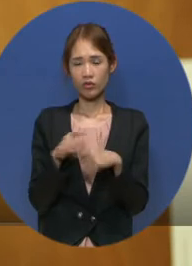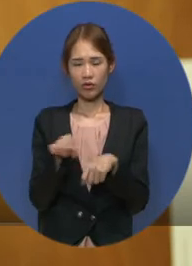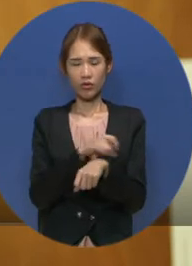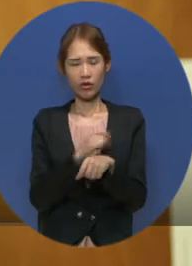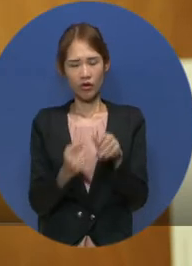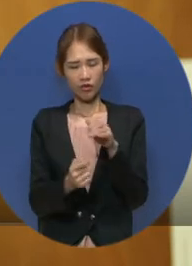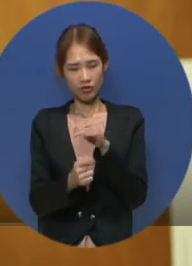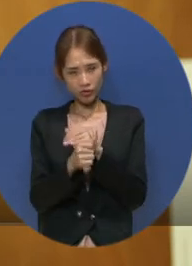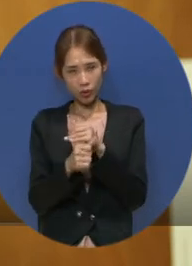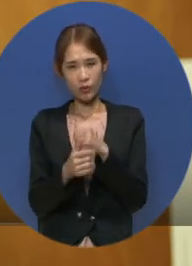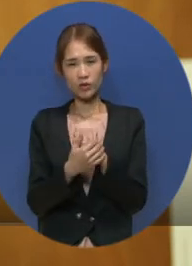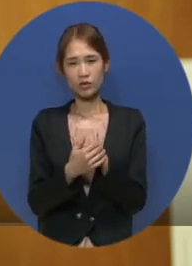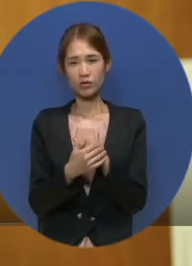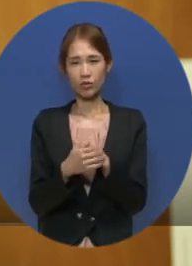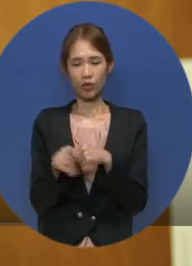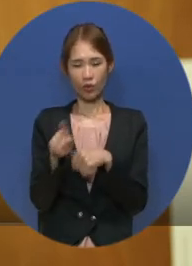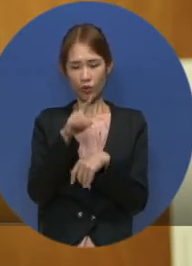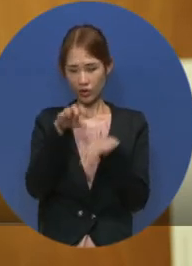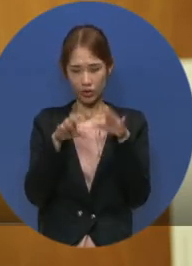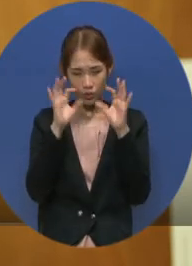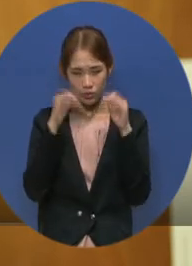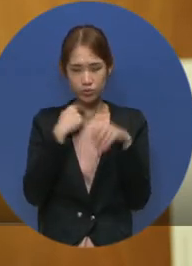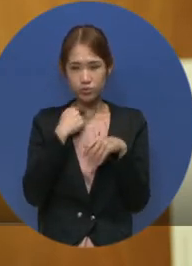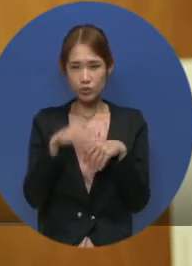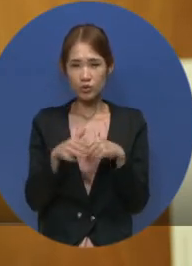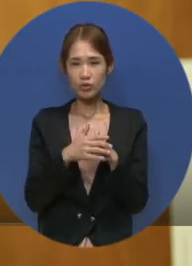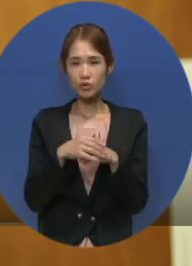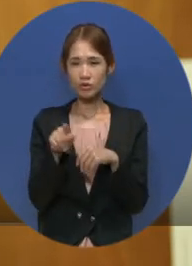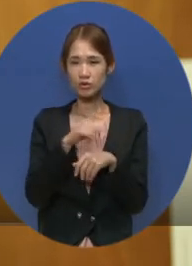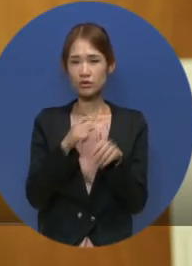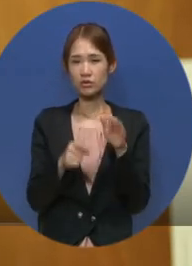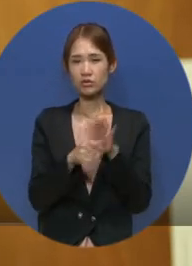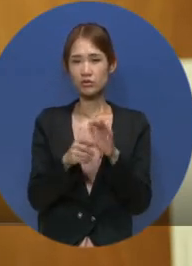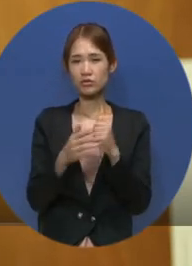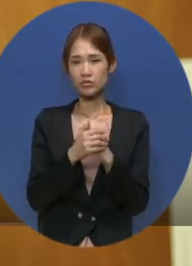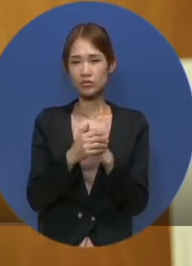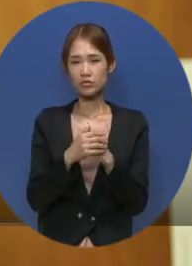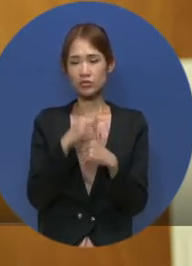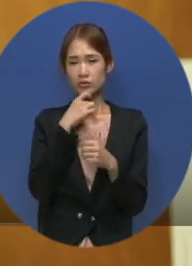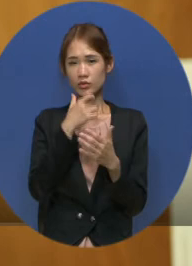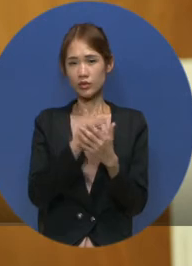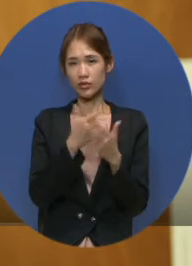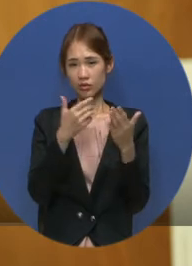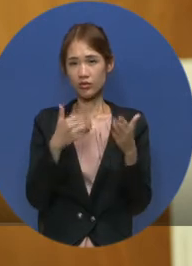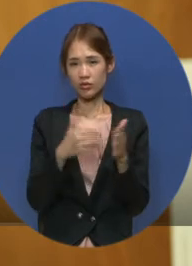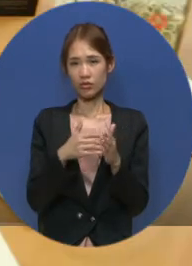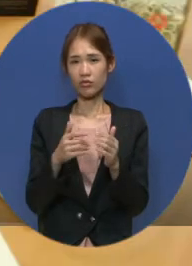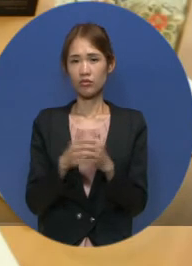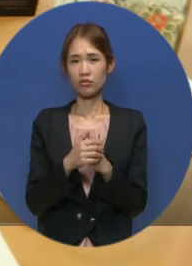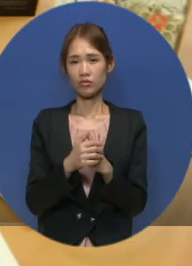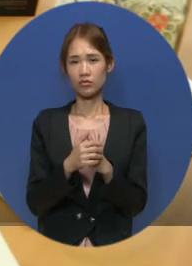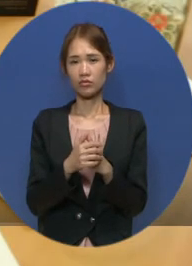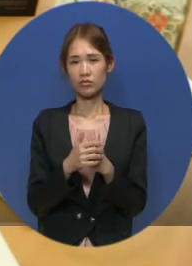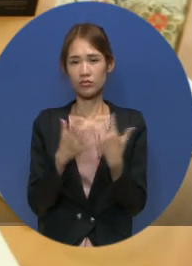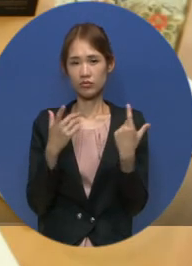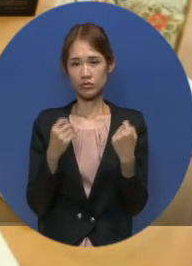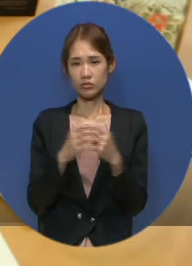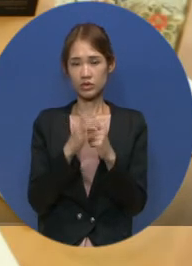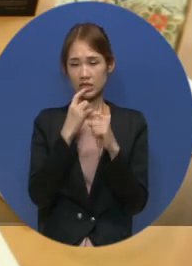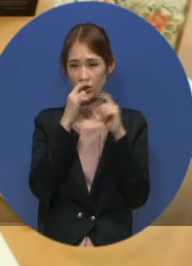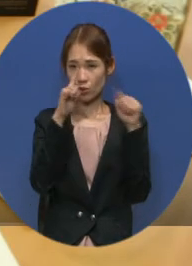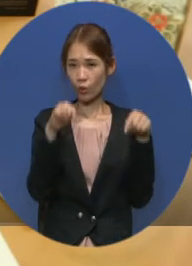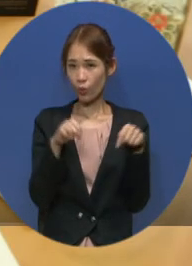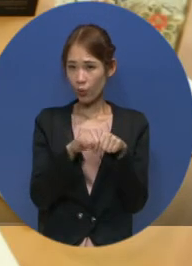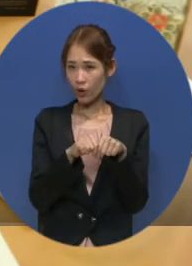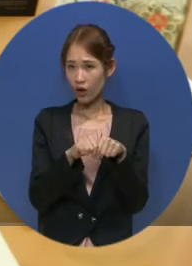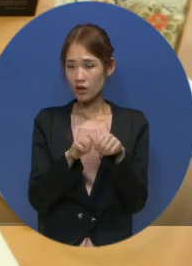독특하고 어디에서도 볼 수 없는 너무나 독특한 제품을 보고 굉장히 감동을 받았고요. 그리고 이런 종이 한